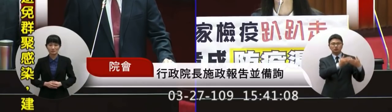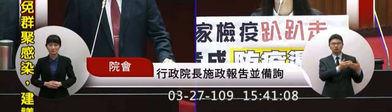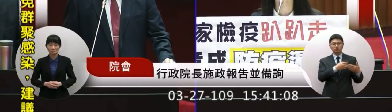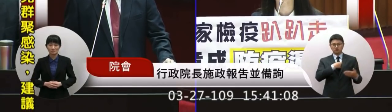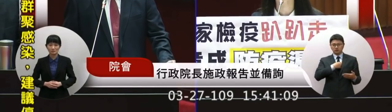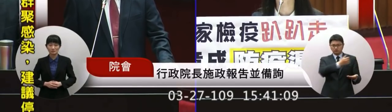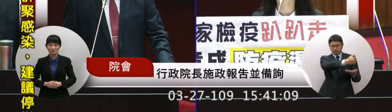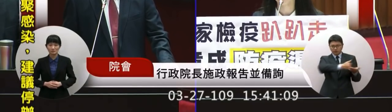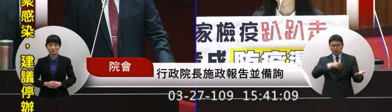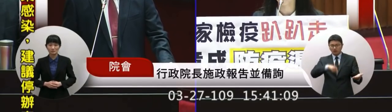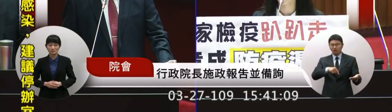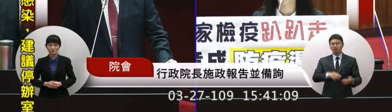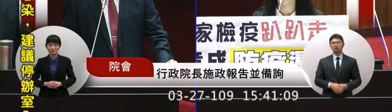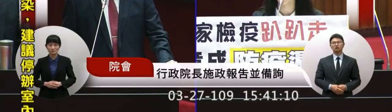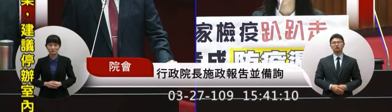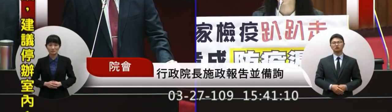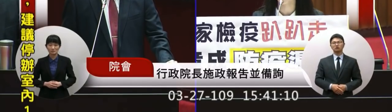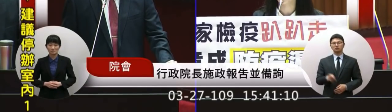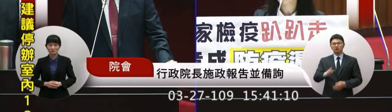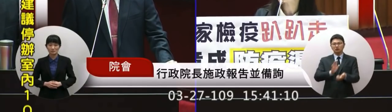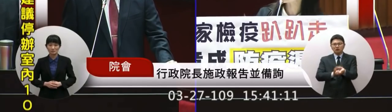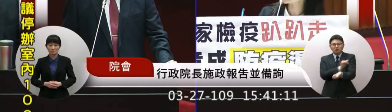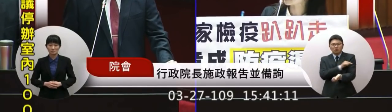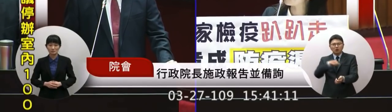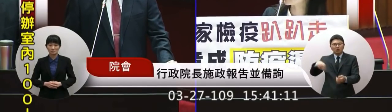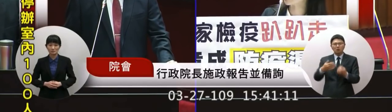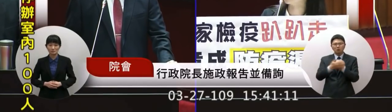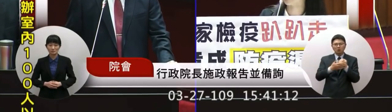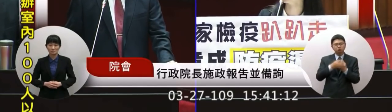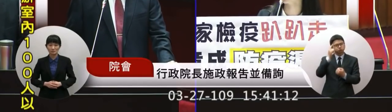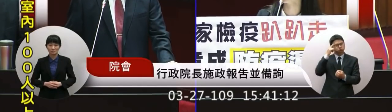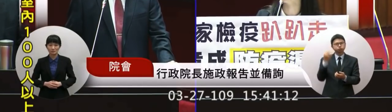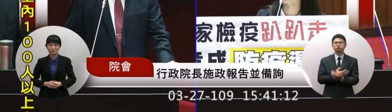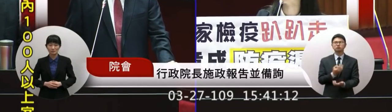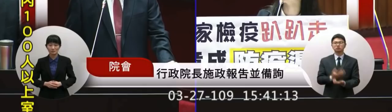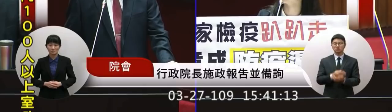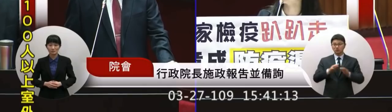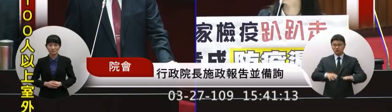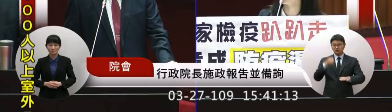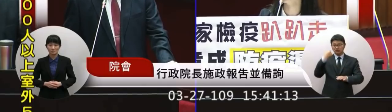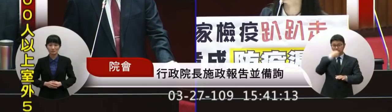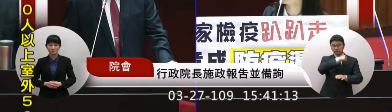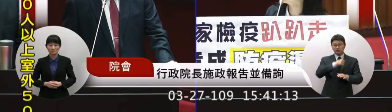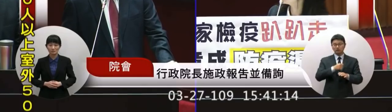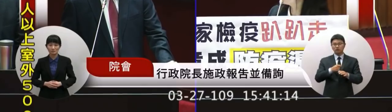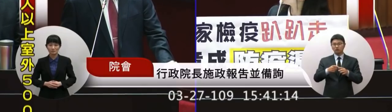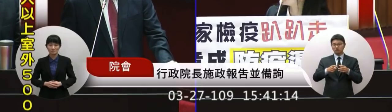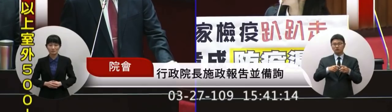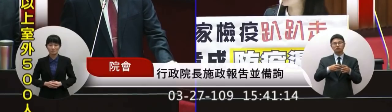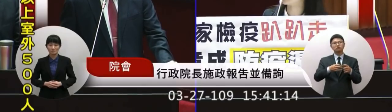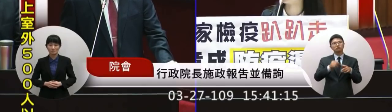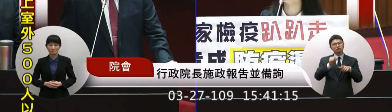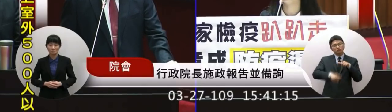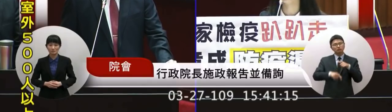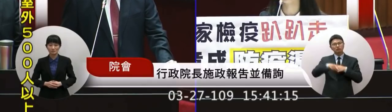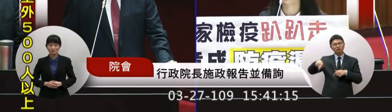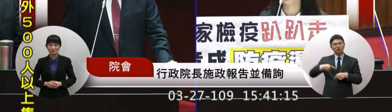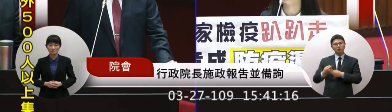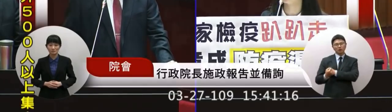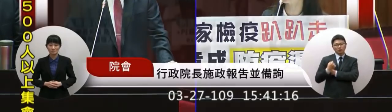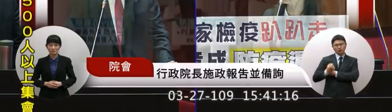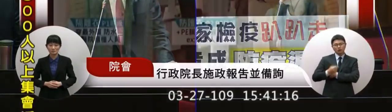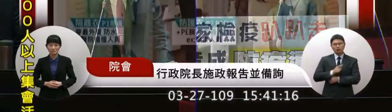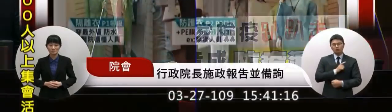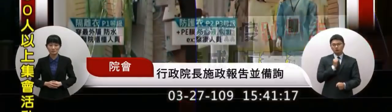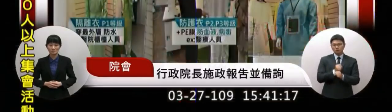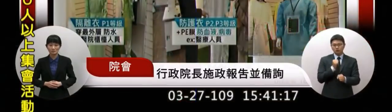隔离衣，说实话对医护人员的保护是远远不足。那以台湾厂商，最近我们看到经济部很努力，我们台湾厂商也努力在